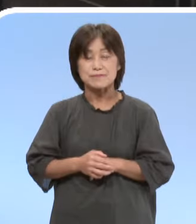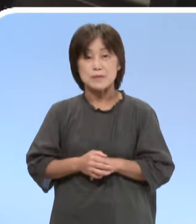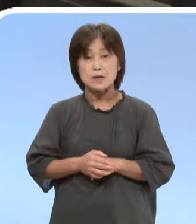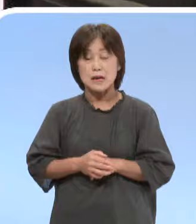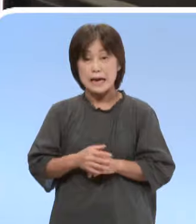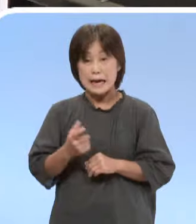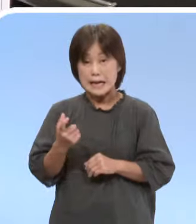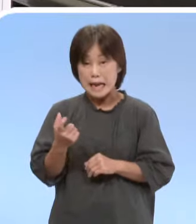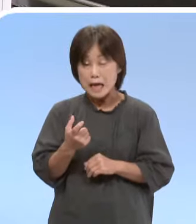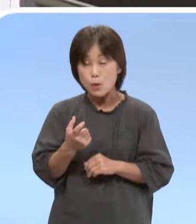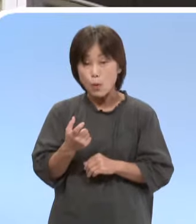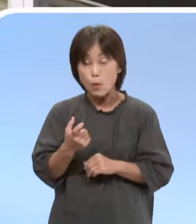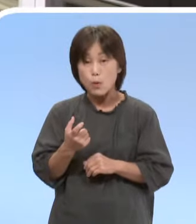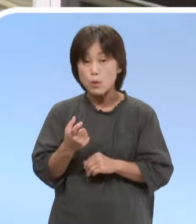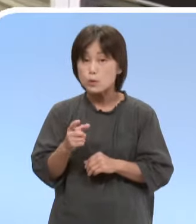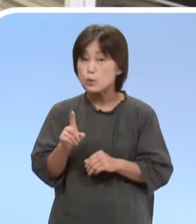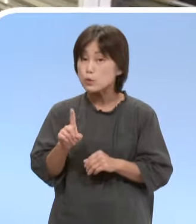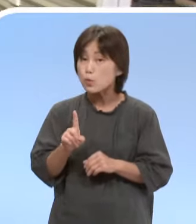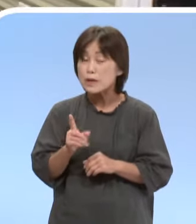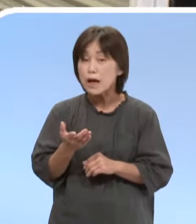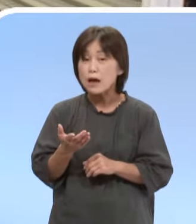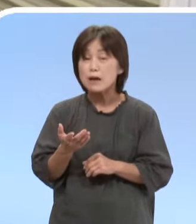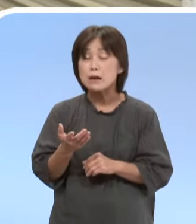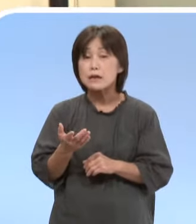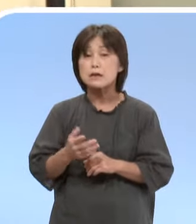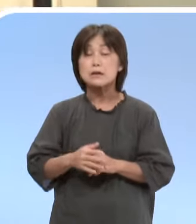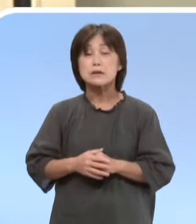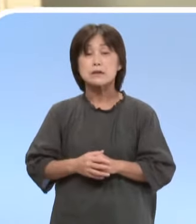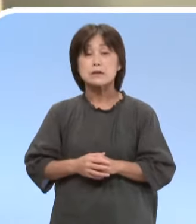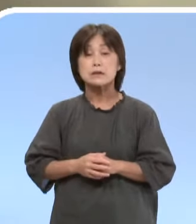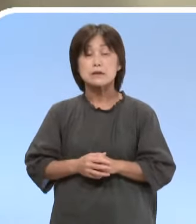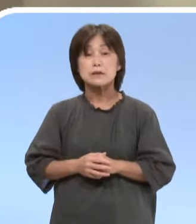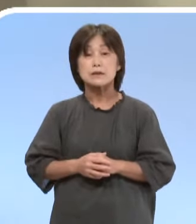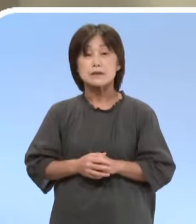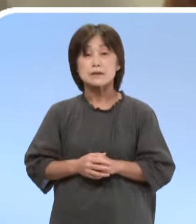冷凍してる里芋ってどんなんなんですか。